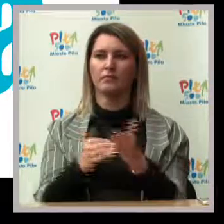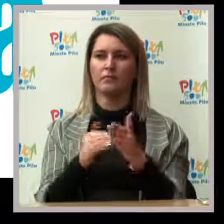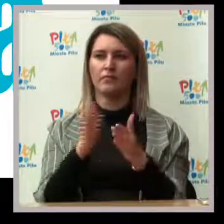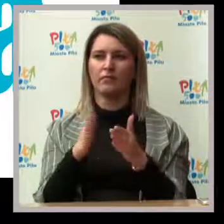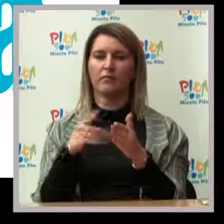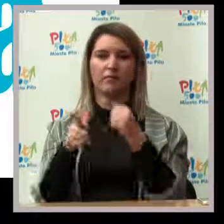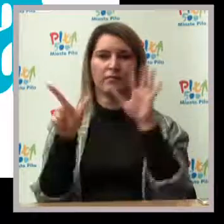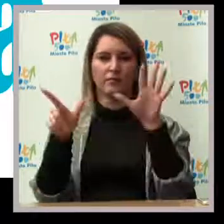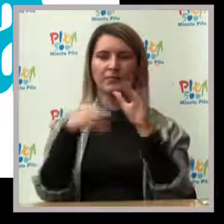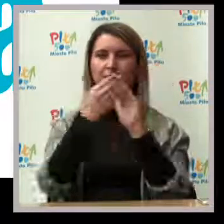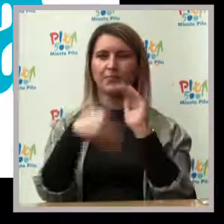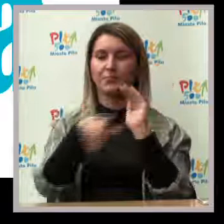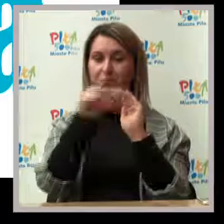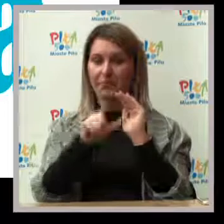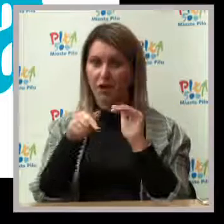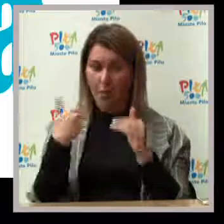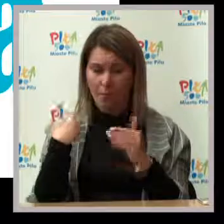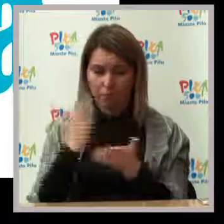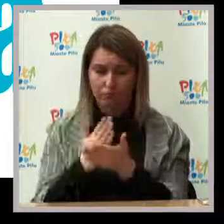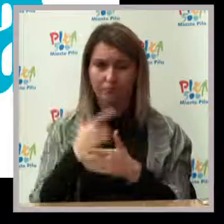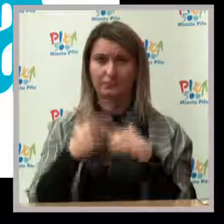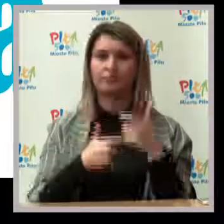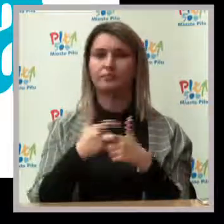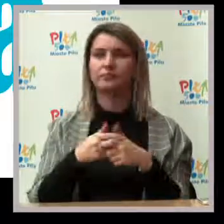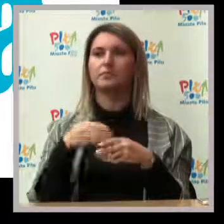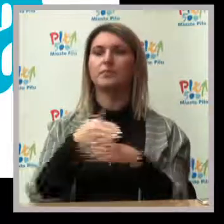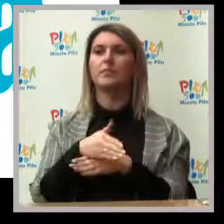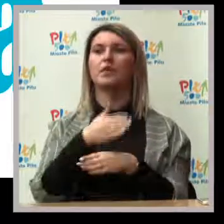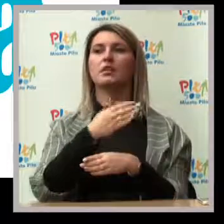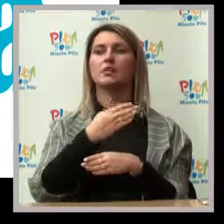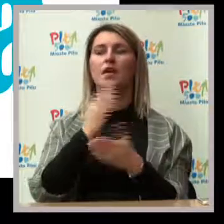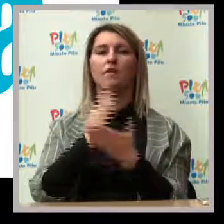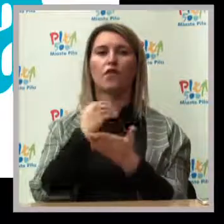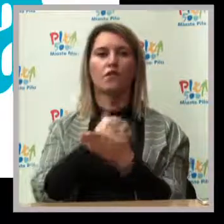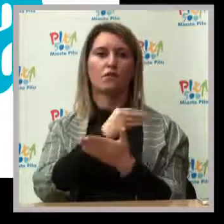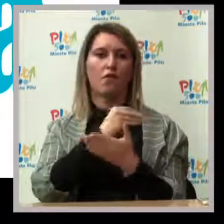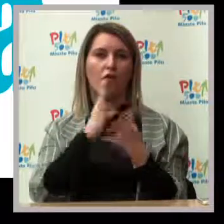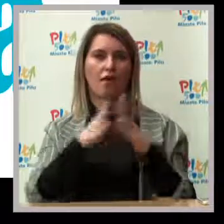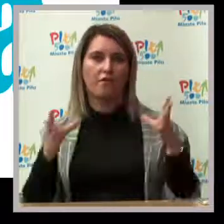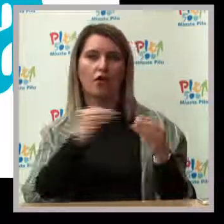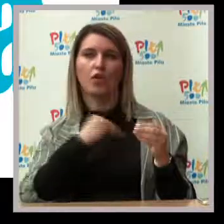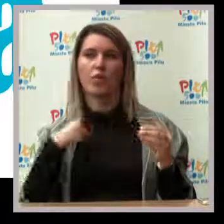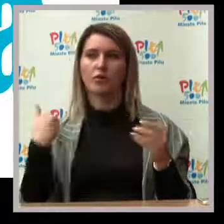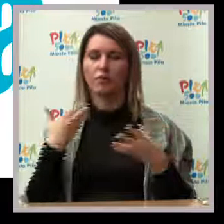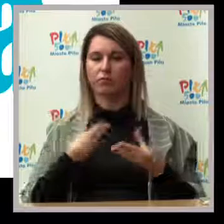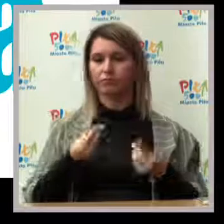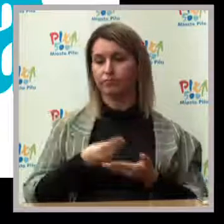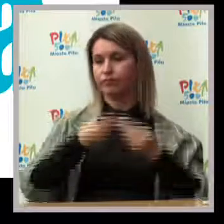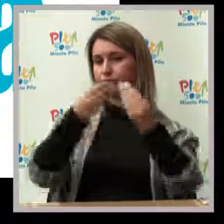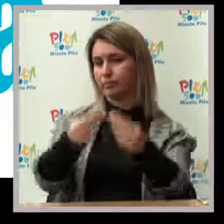w bardzo dużej mierze przez województwo wielkopolskie finansowane. Pozostała część to